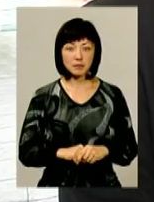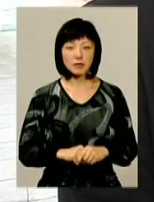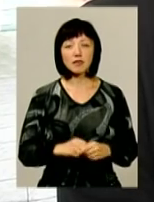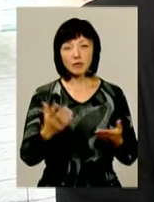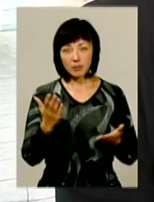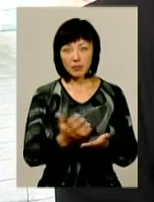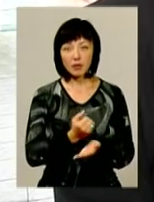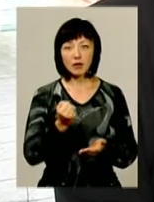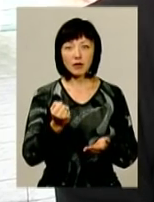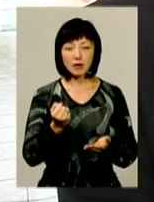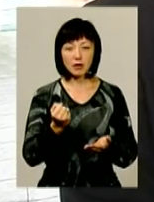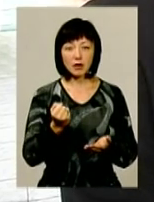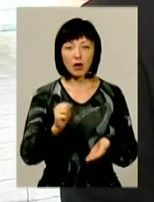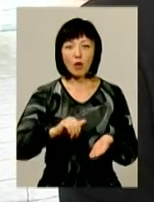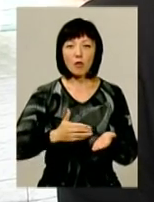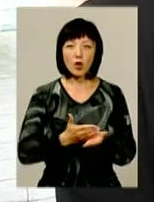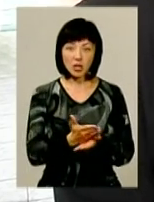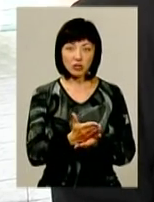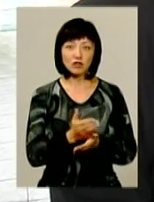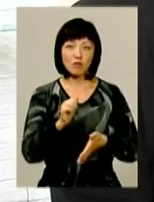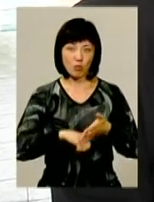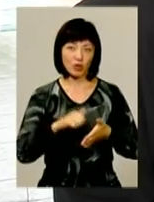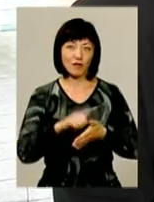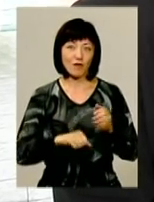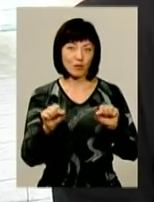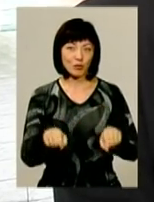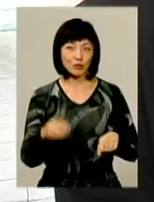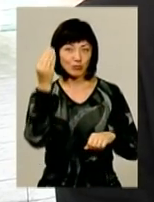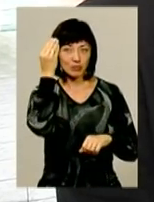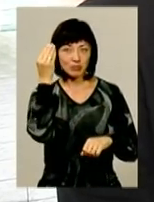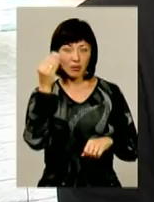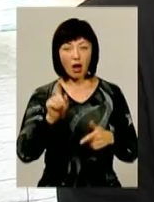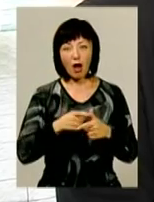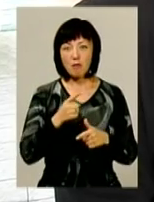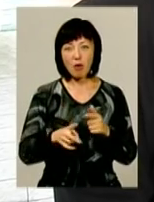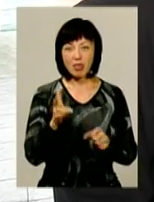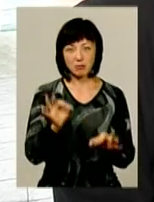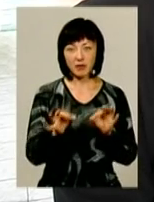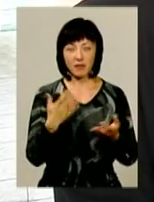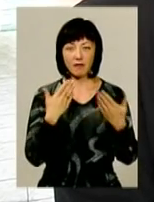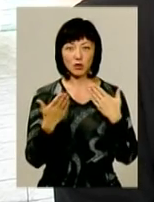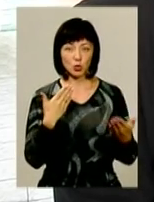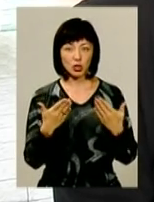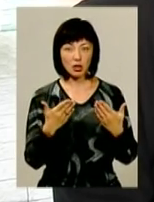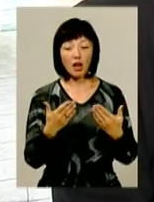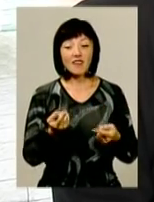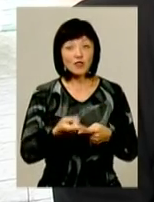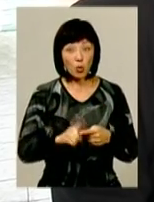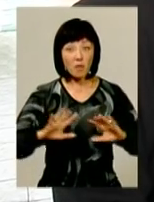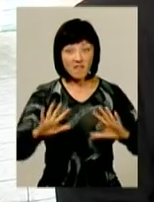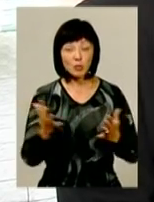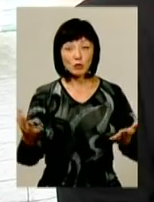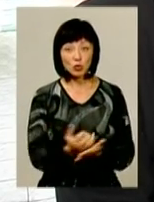Ми рахуємо це, навірно, політично мотивовано або якесь упереджене відношення. Тому що в даному випадку виходить,